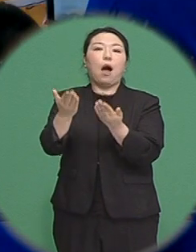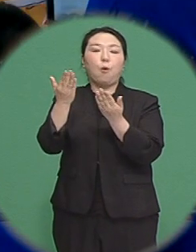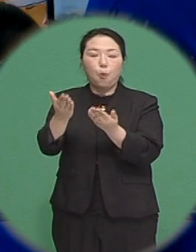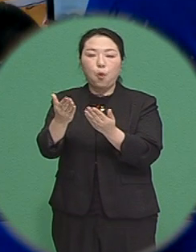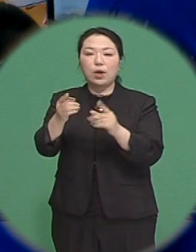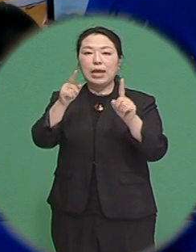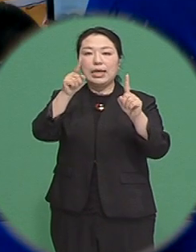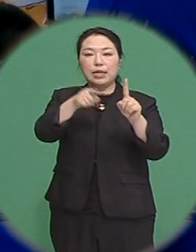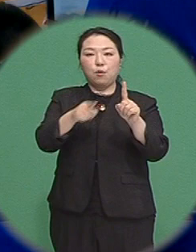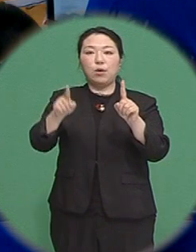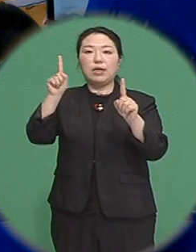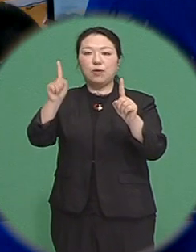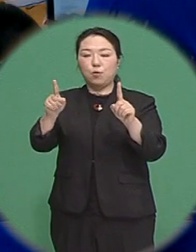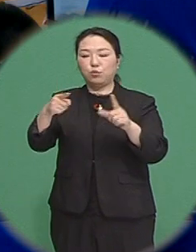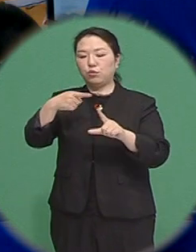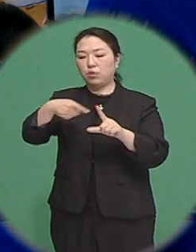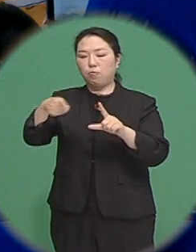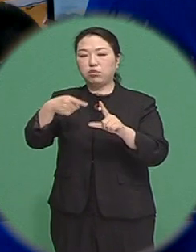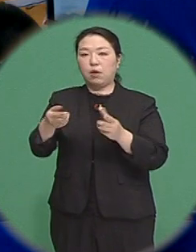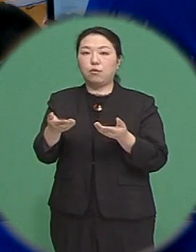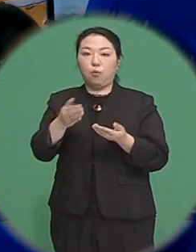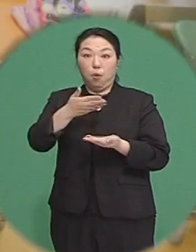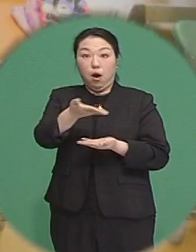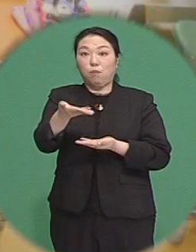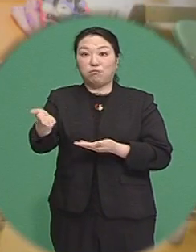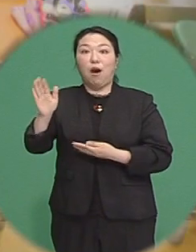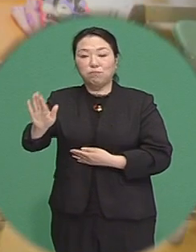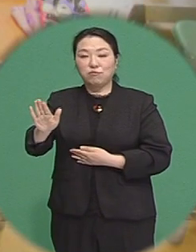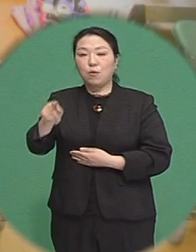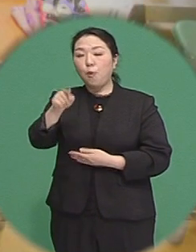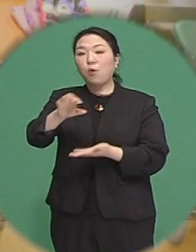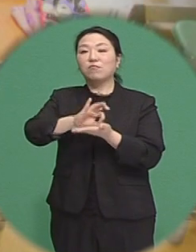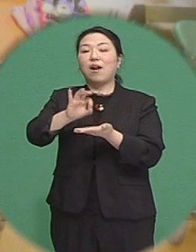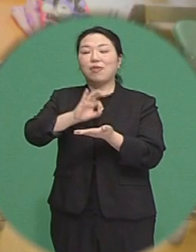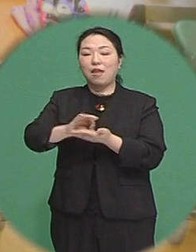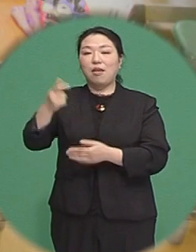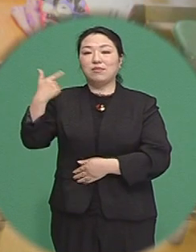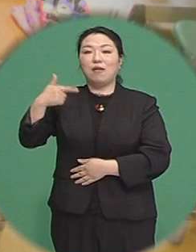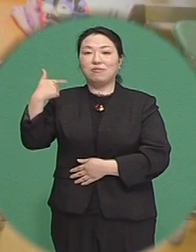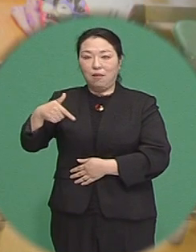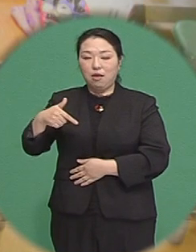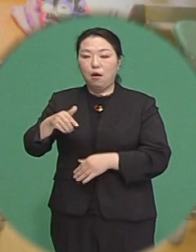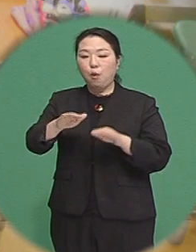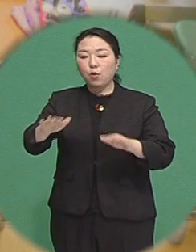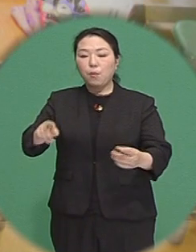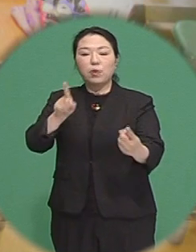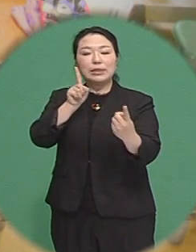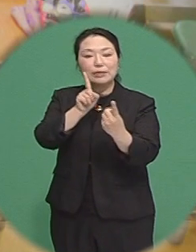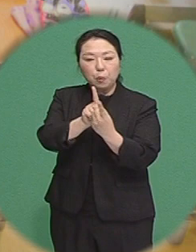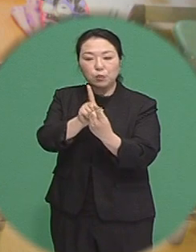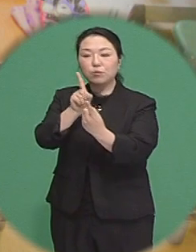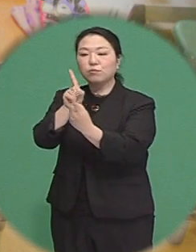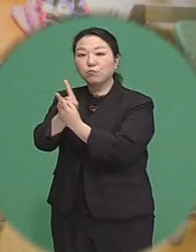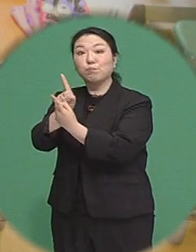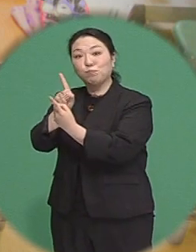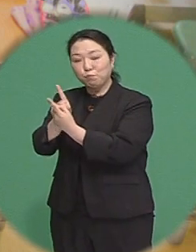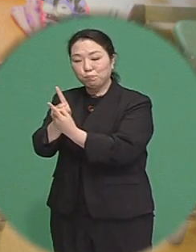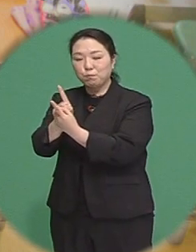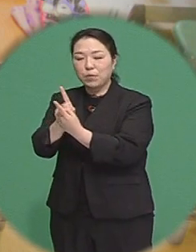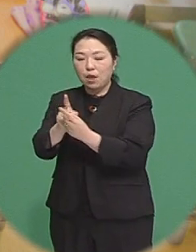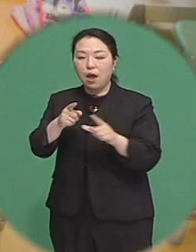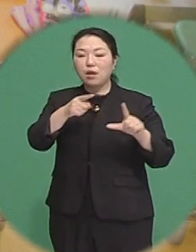端末が配備されていますこれを活用し教職員が子どもたち一人一人に向き合い